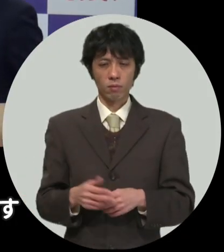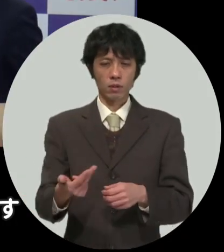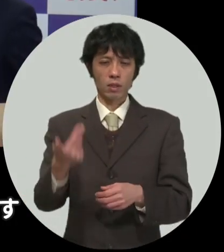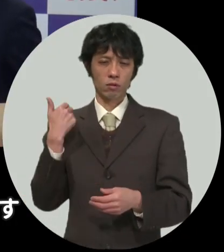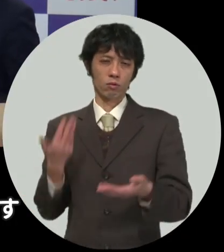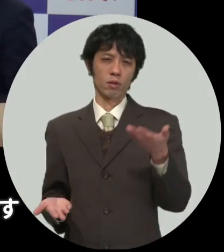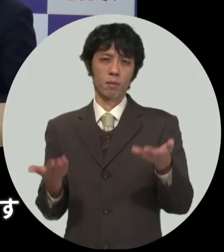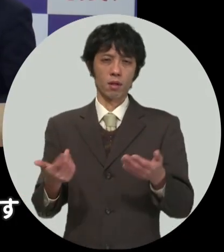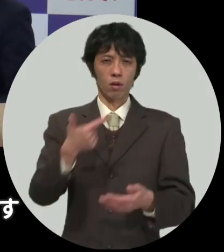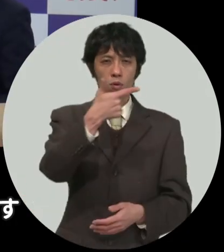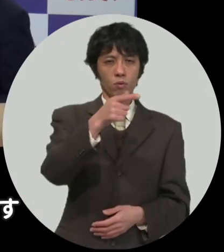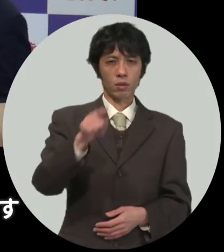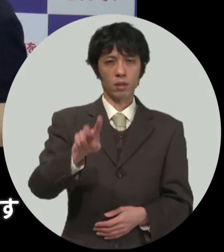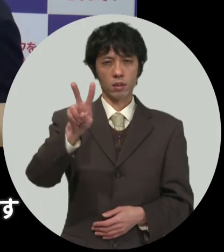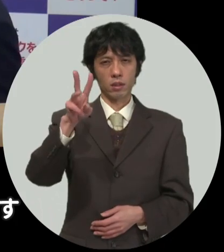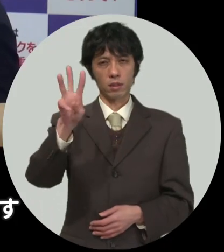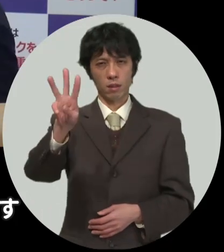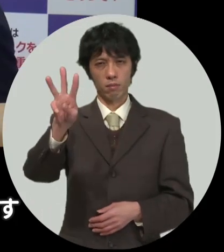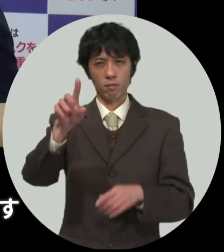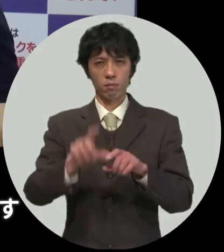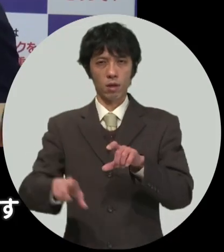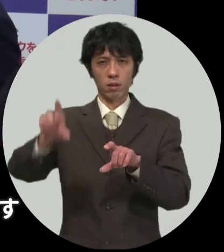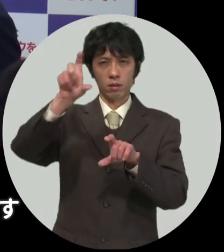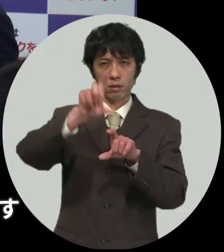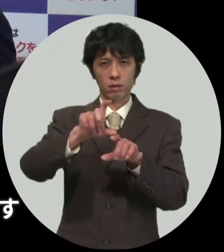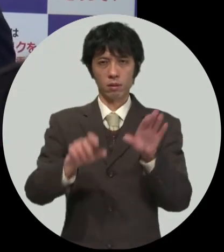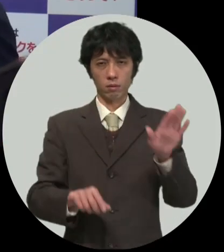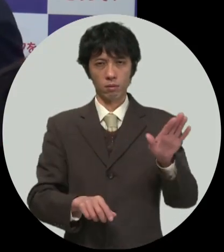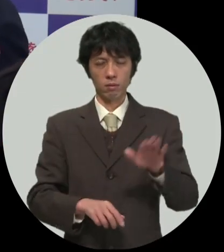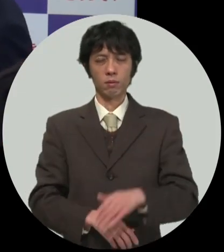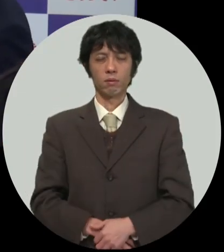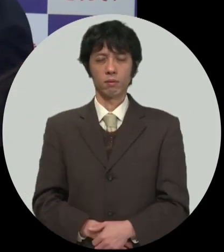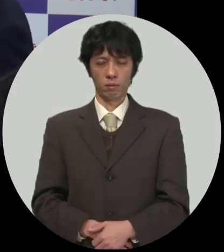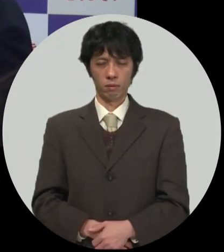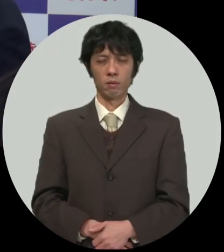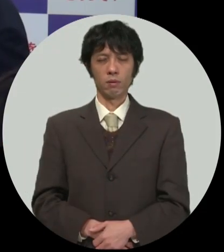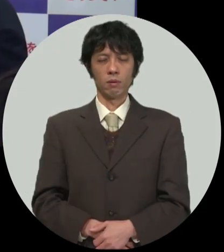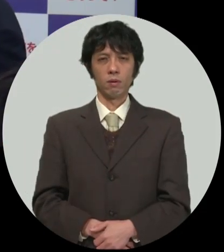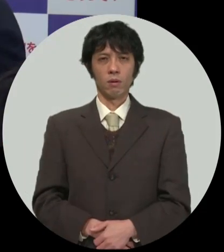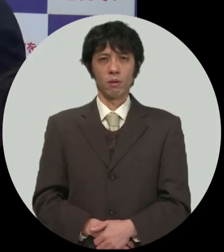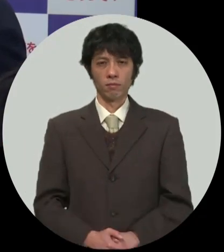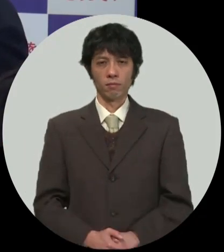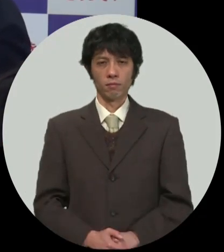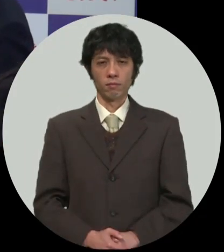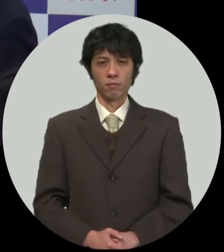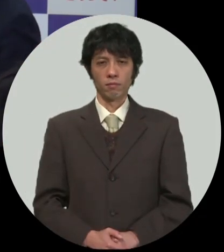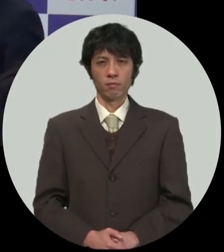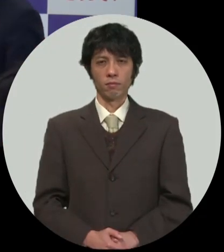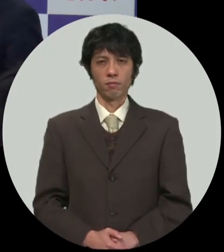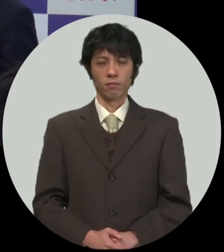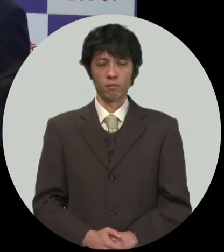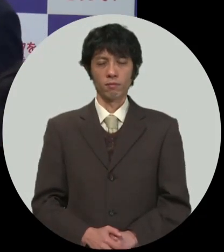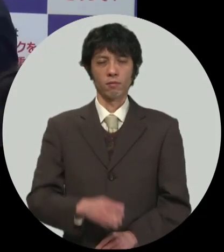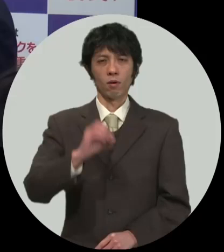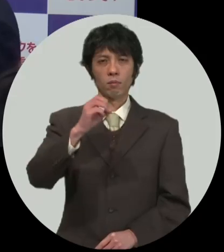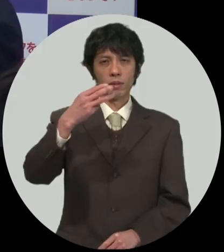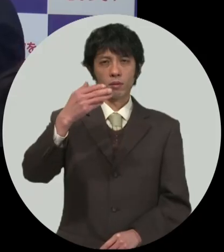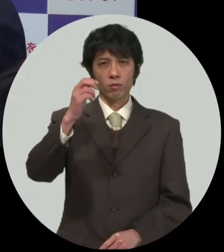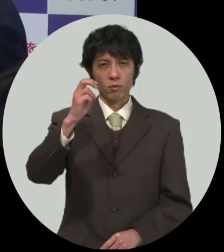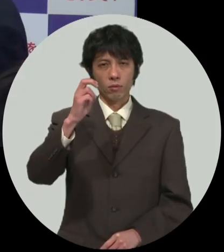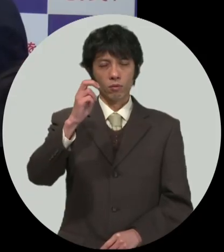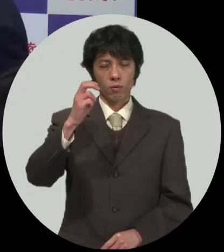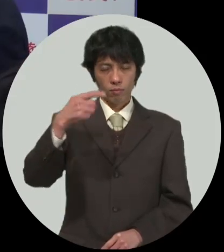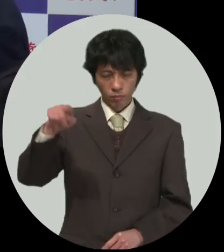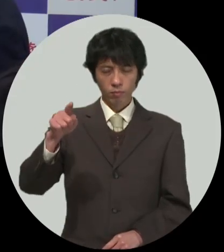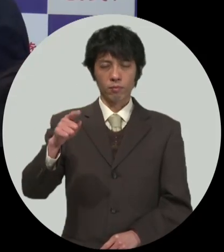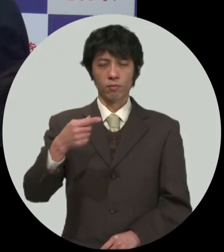が 6.23 倍ということでございます。これオミクロン株疑いの陽性者の数だ